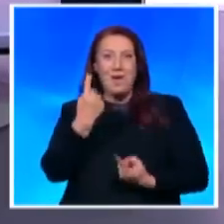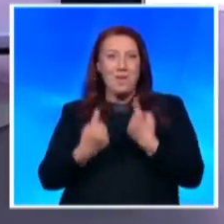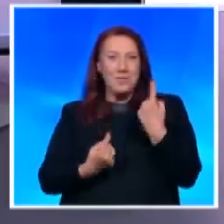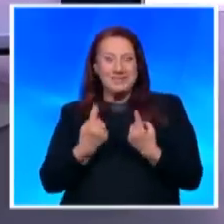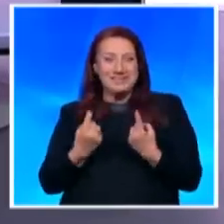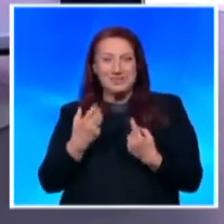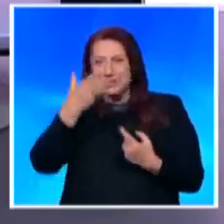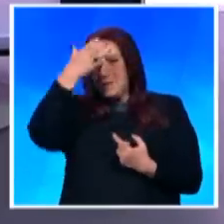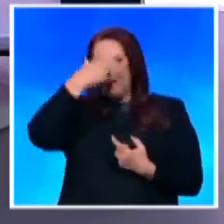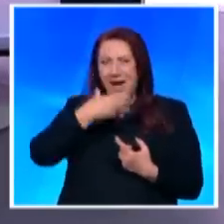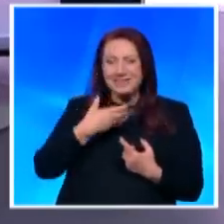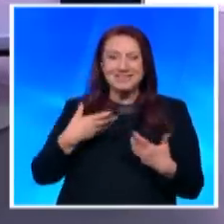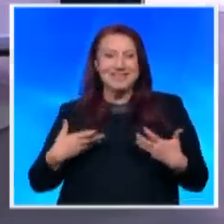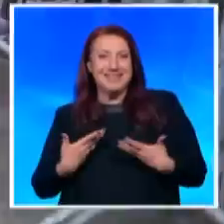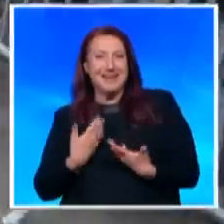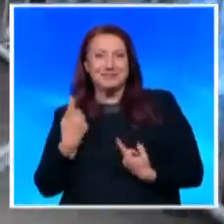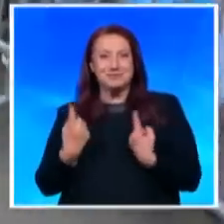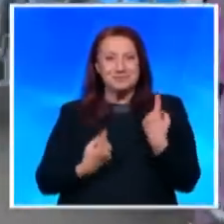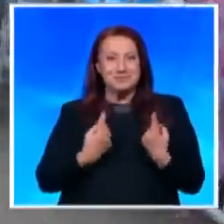Трифонова. Мариана, здравей!